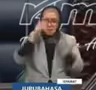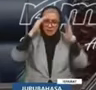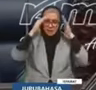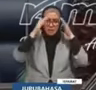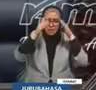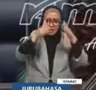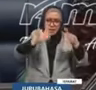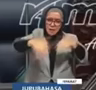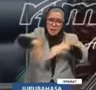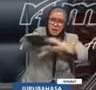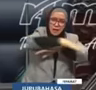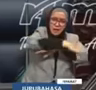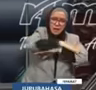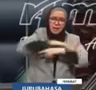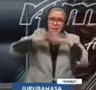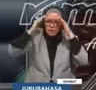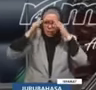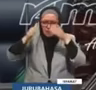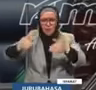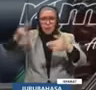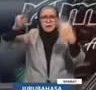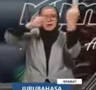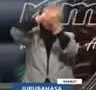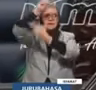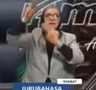laut dan udara